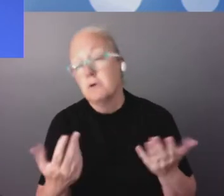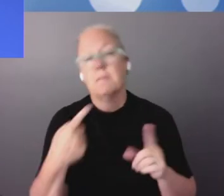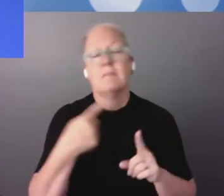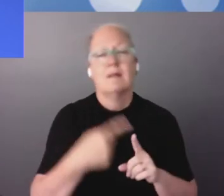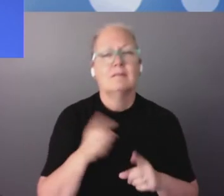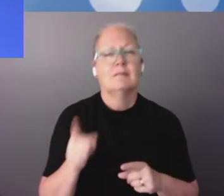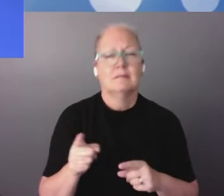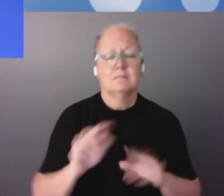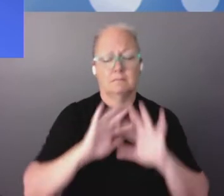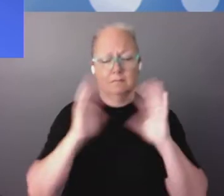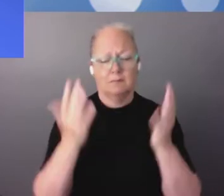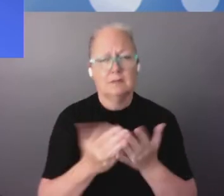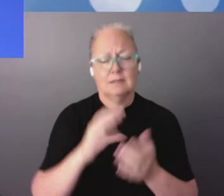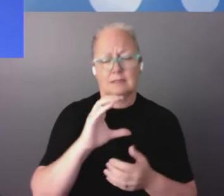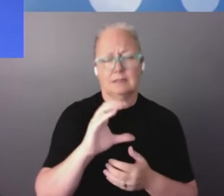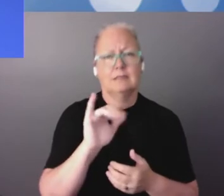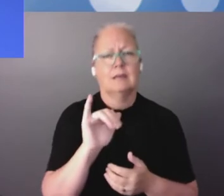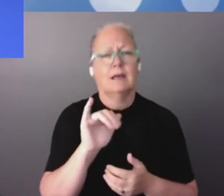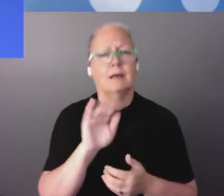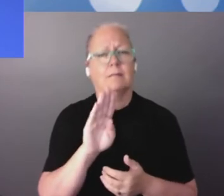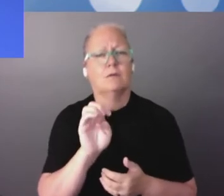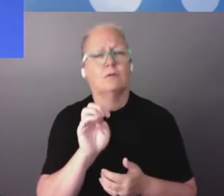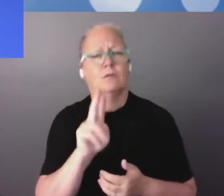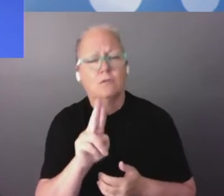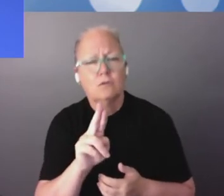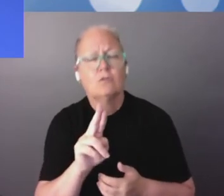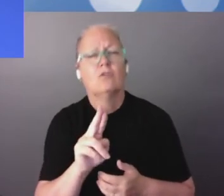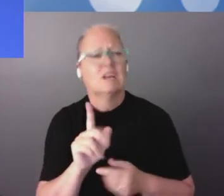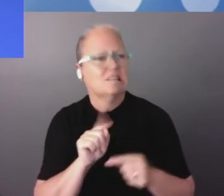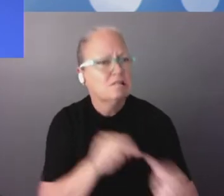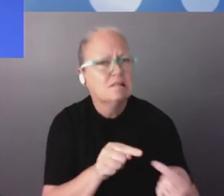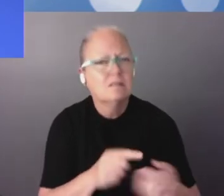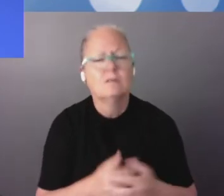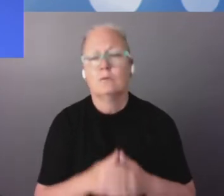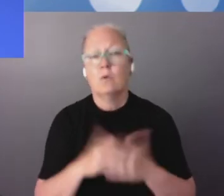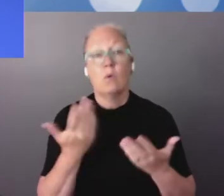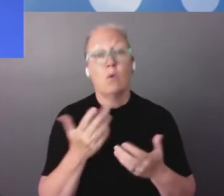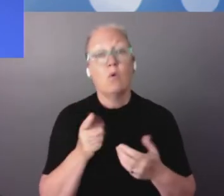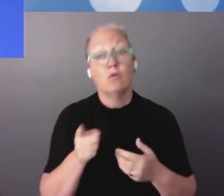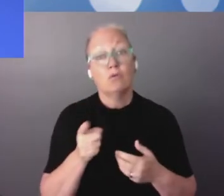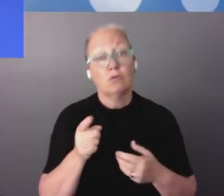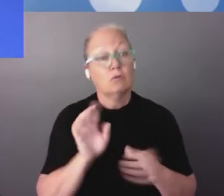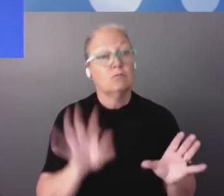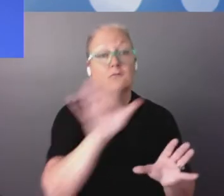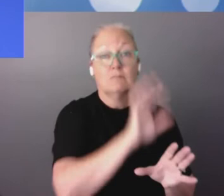qui vient du côté de nombreux pays où Internet est utilisé comme arme.